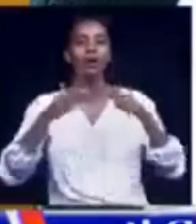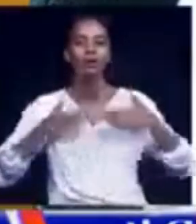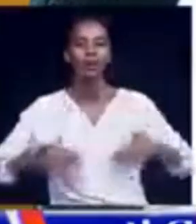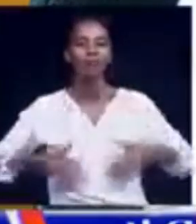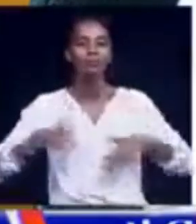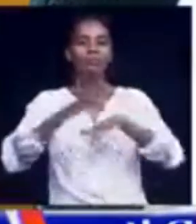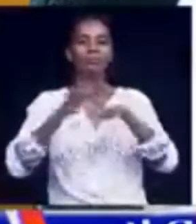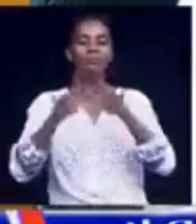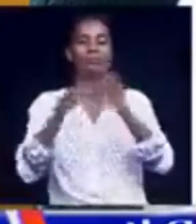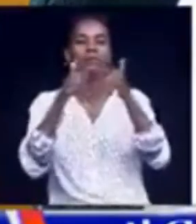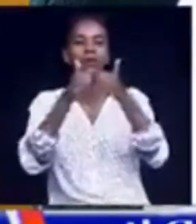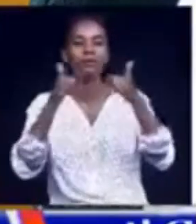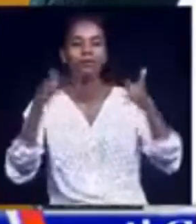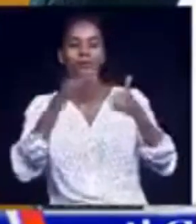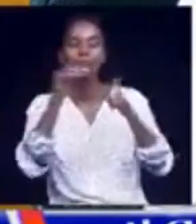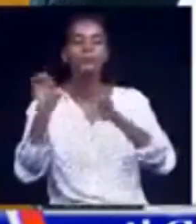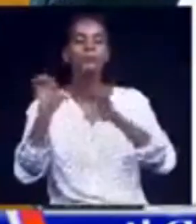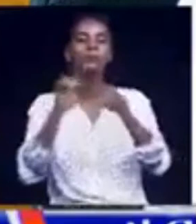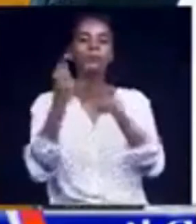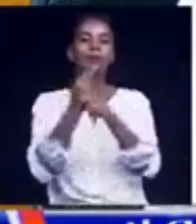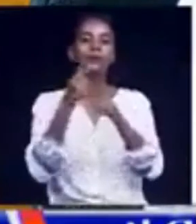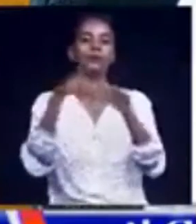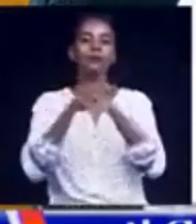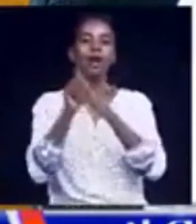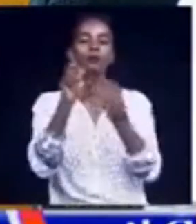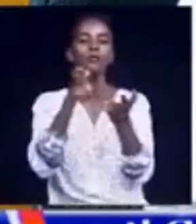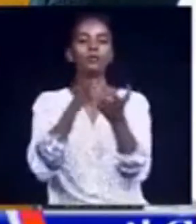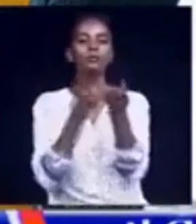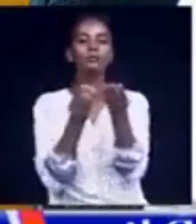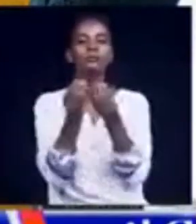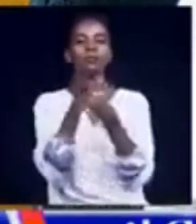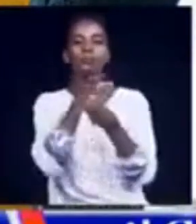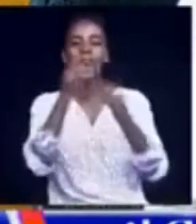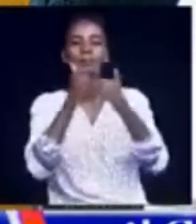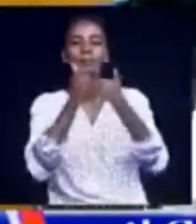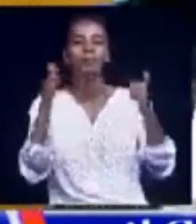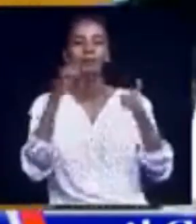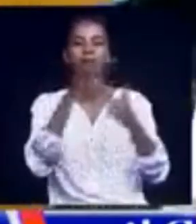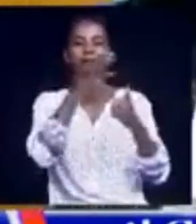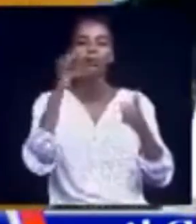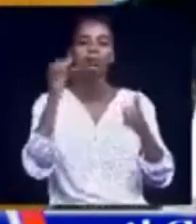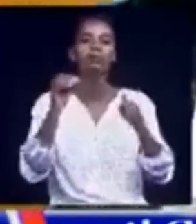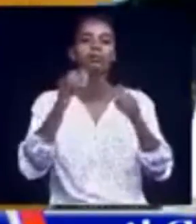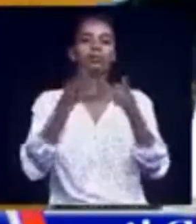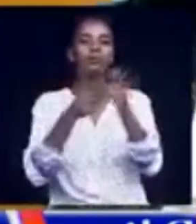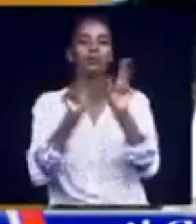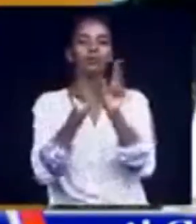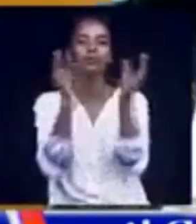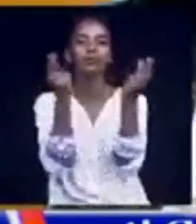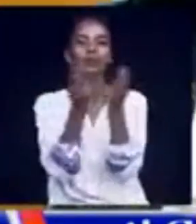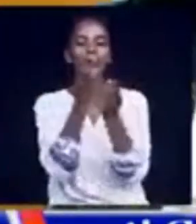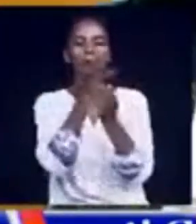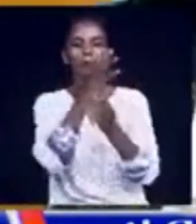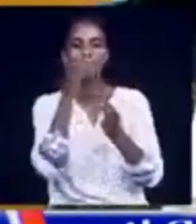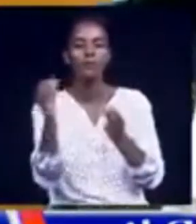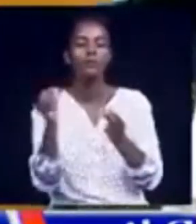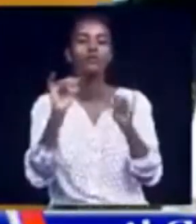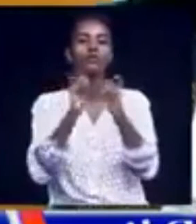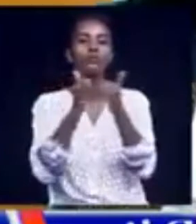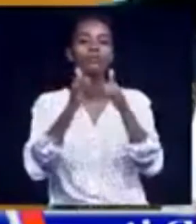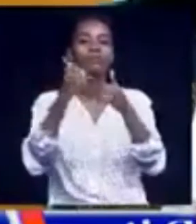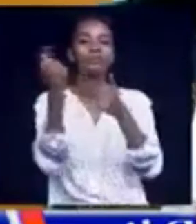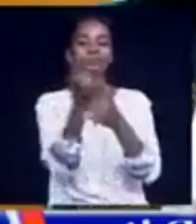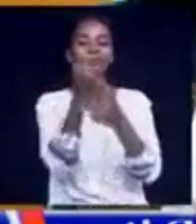ንክኪ ለማራራቅ ከሚካሄድባቸው ተግባራት ውስጥ አንዱ የግብይት ማዕከላትን ማሳሳትና ማስፋፋት እንደሆነ የገለጸው ግብረ ኃይሉ በበቂ ሁኔታ ባይሆንም የስፖርት